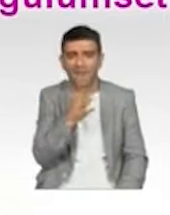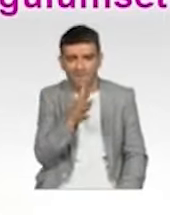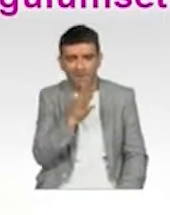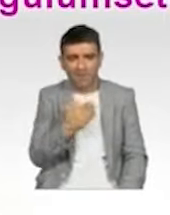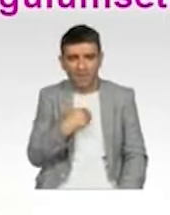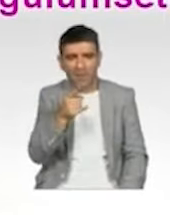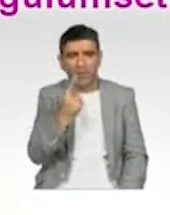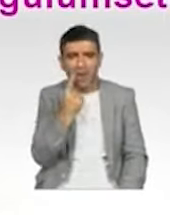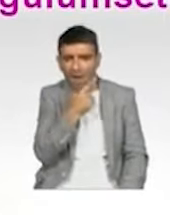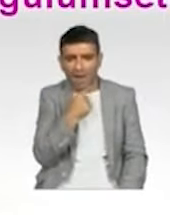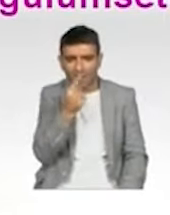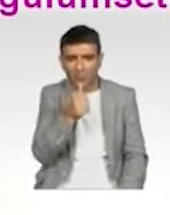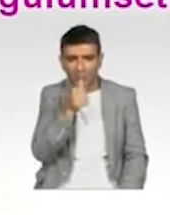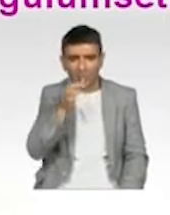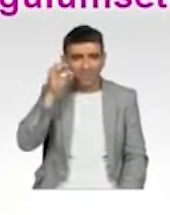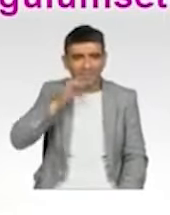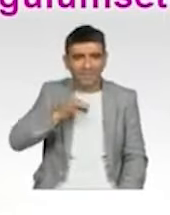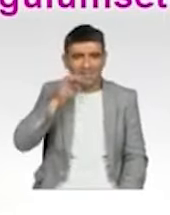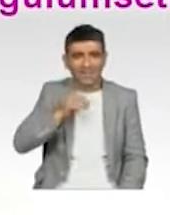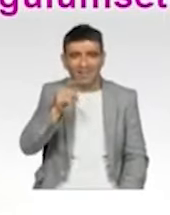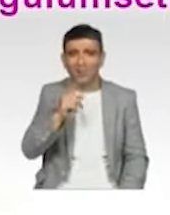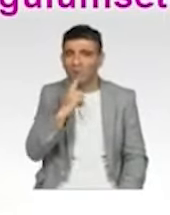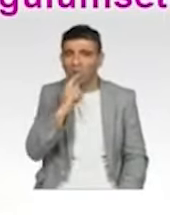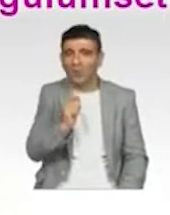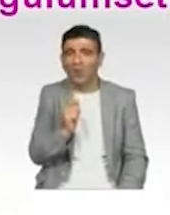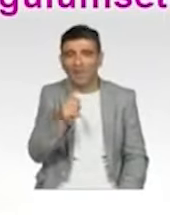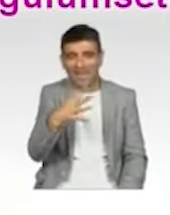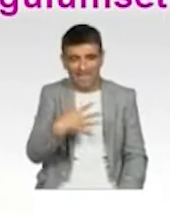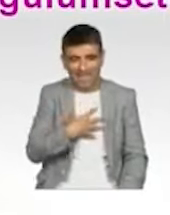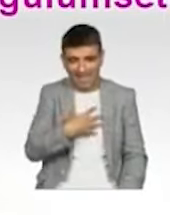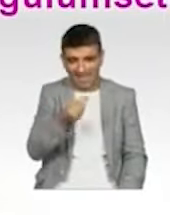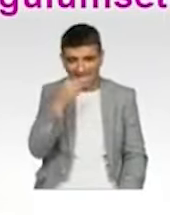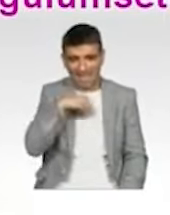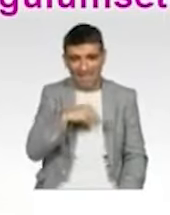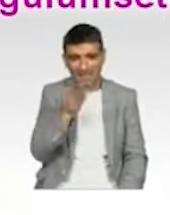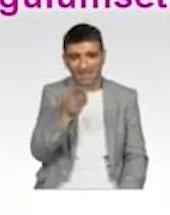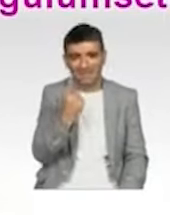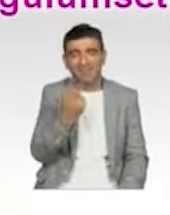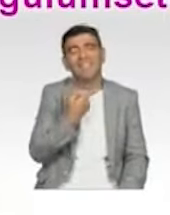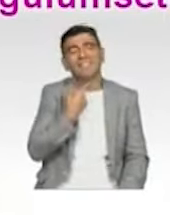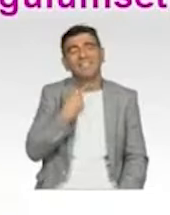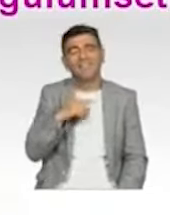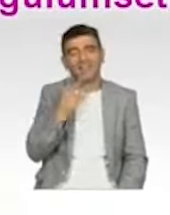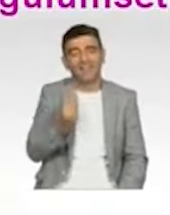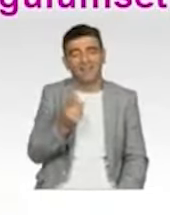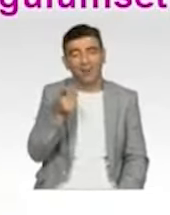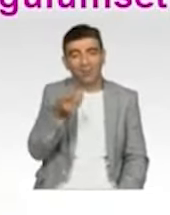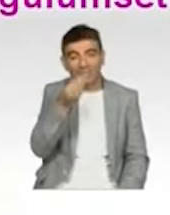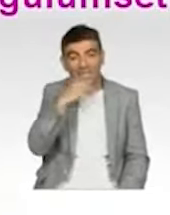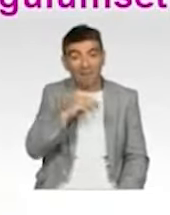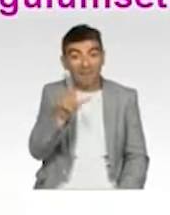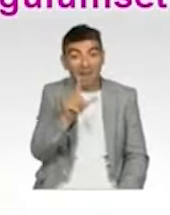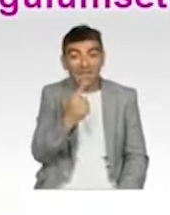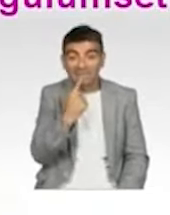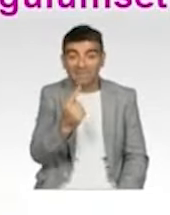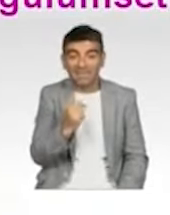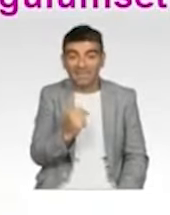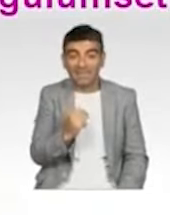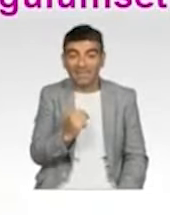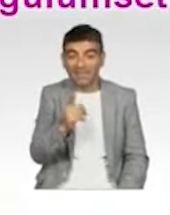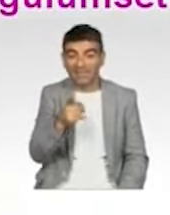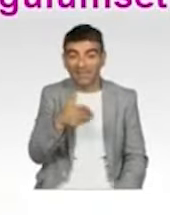ya ben. O ağzım sulandı. Onu yaşadım. O lafta kalmadı. Kendi yani. Yediğine değil mi? Ay bir canım istedi. Ah Allah'ım onu yemem lazım dedim. Dedim